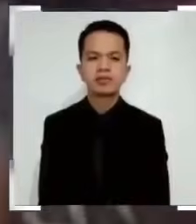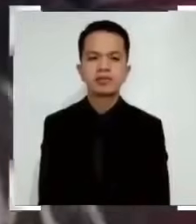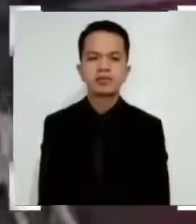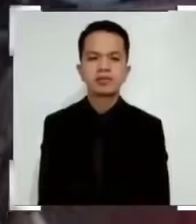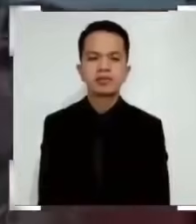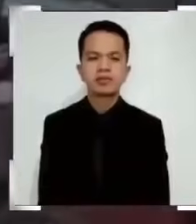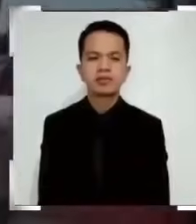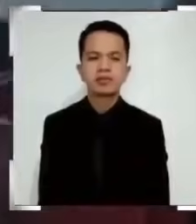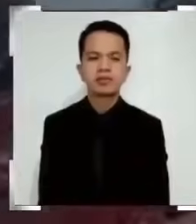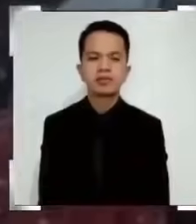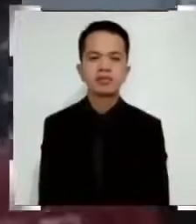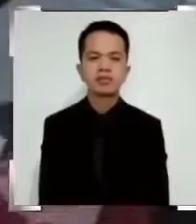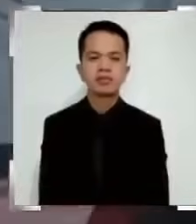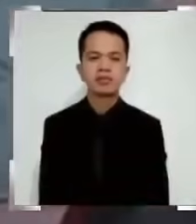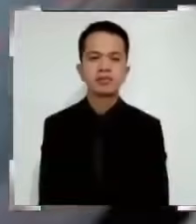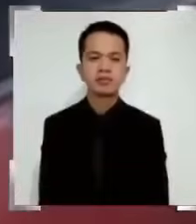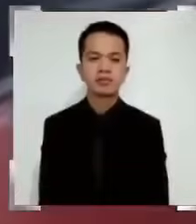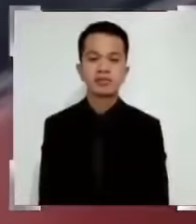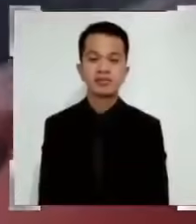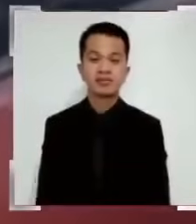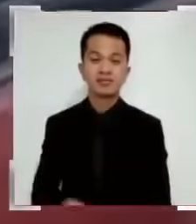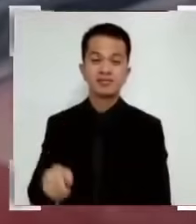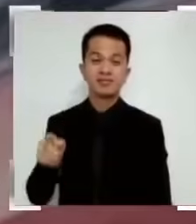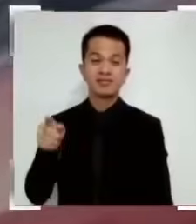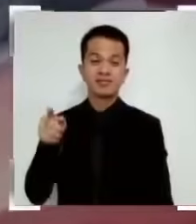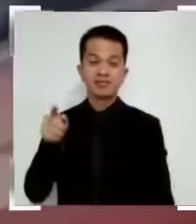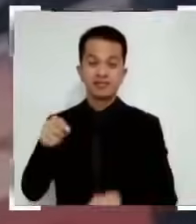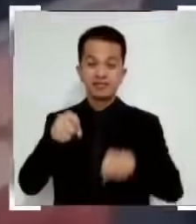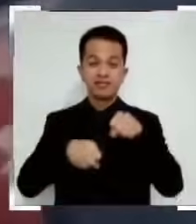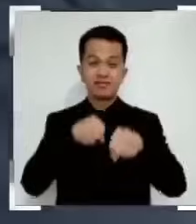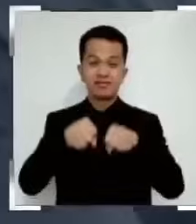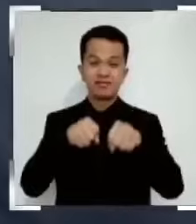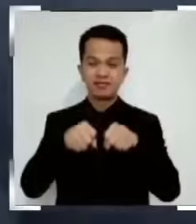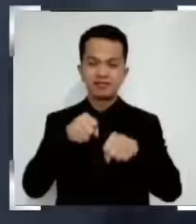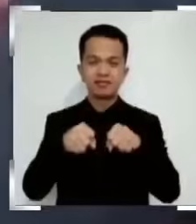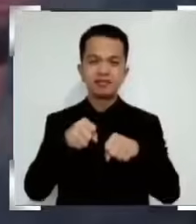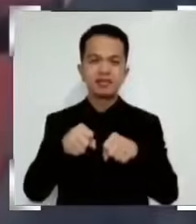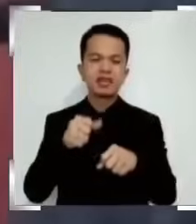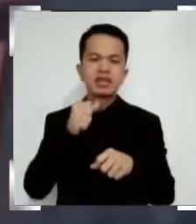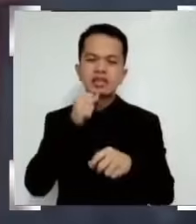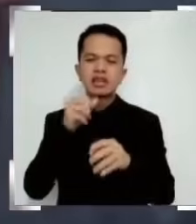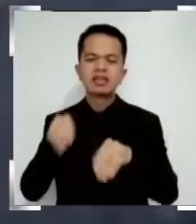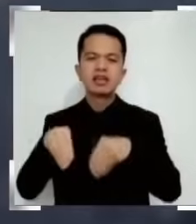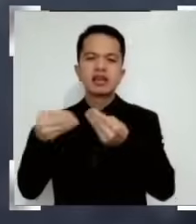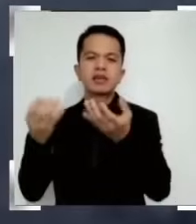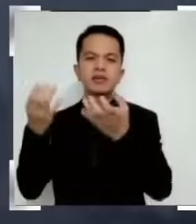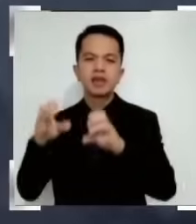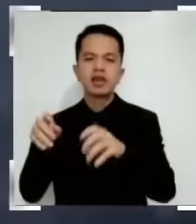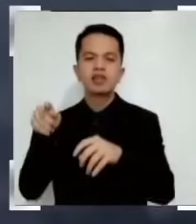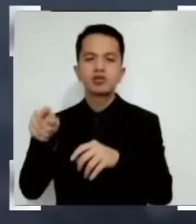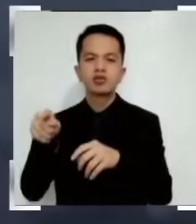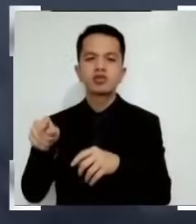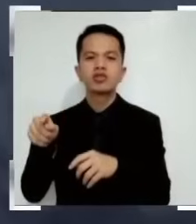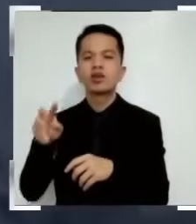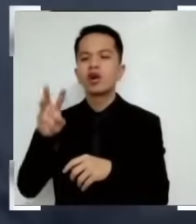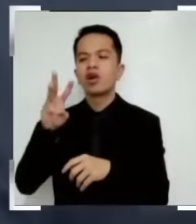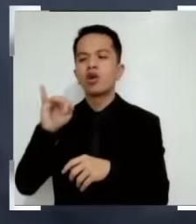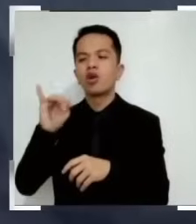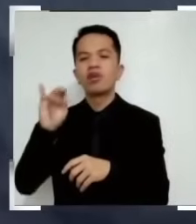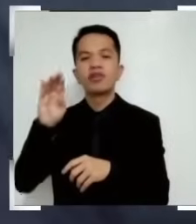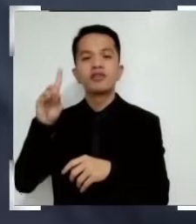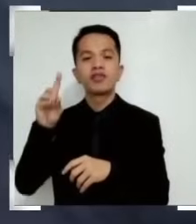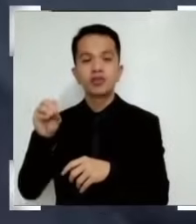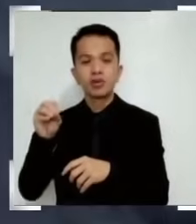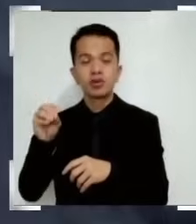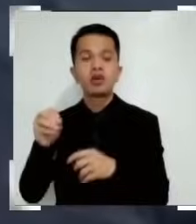Dahil tumanging magsampan ng kaso ang siklista na sinaktan at kinasahan ng baril ng dating pulis na si Wilfredo Gonzalez, mga pulis Quezon